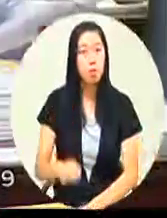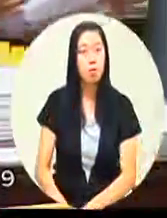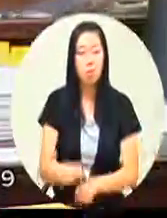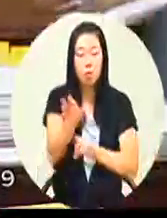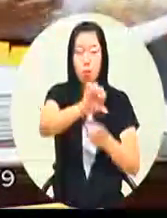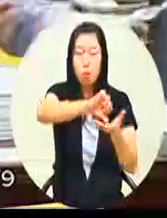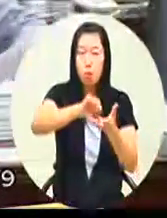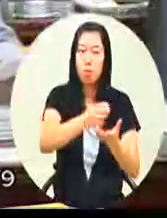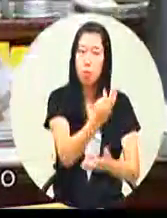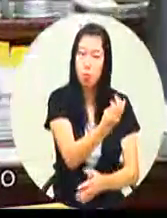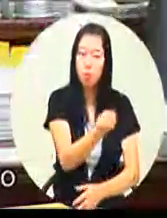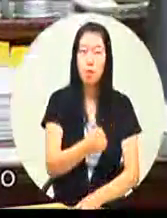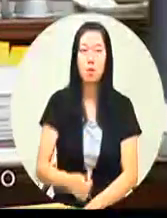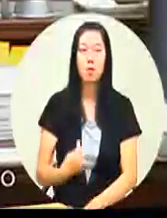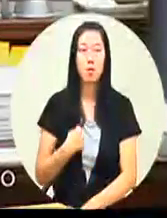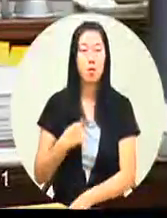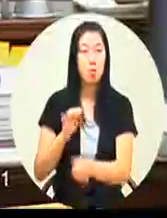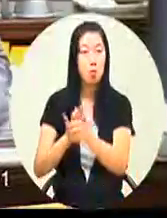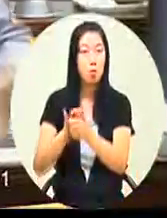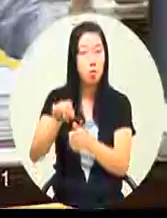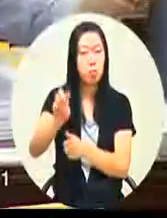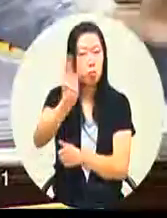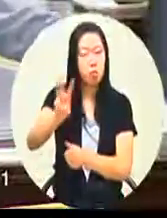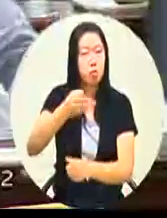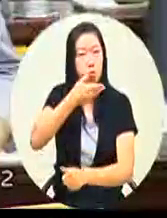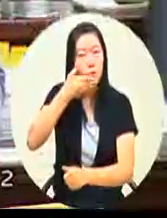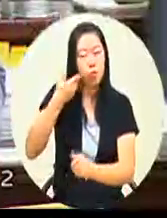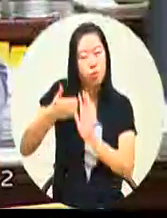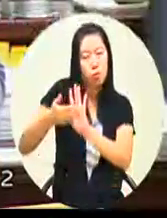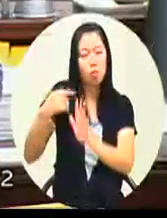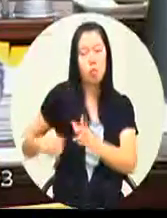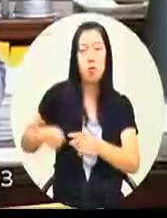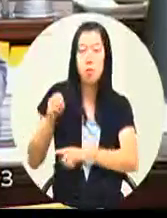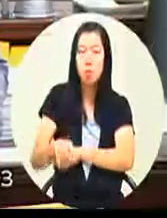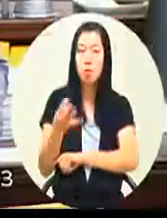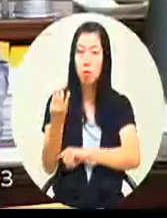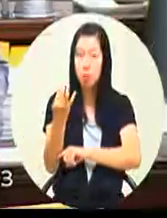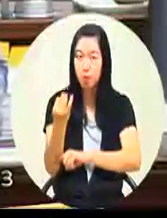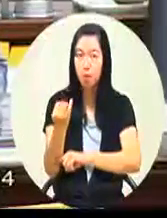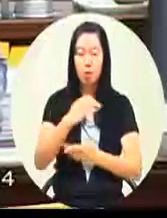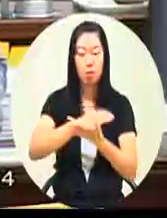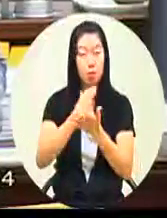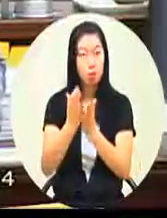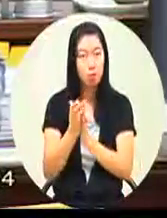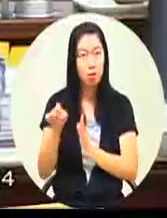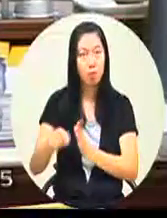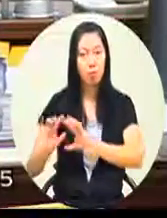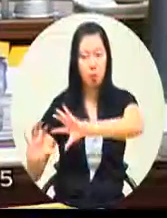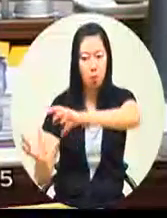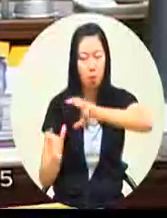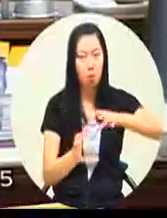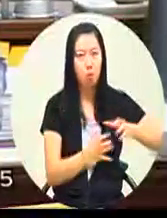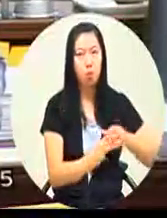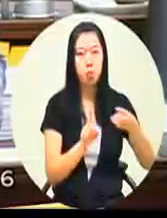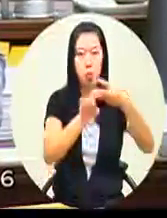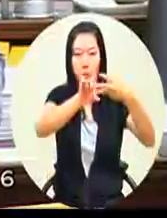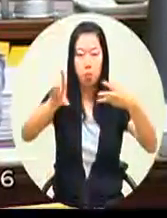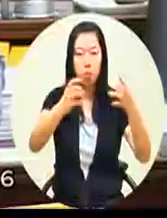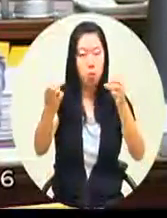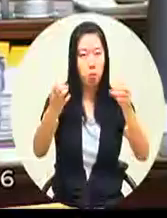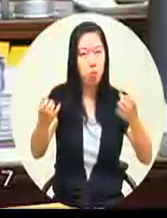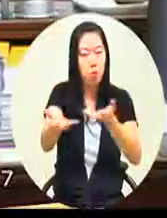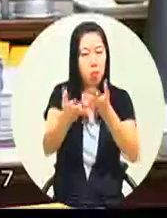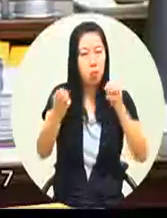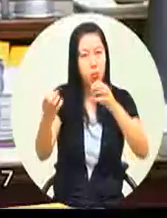失了多少？我为的这些水利蝗灾，我到底该导致我这？那个是在国际上在谈这个议题里面，它是一个很重要